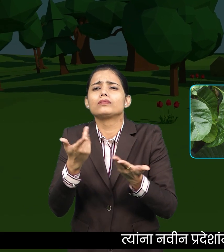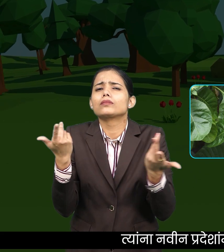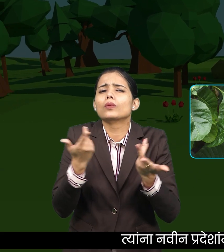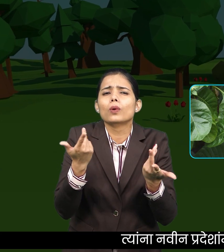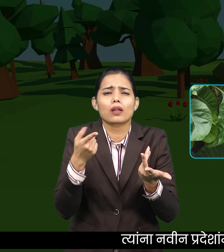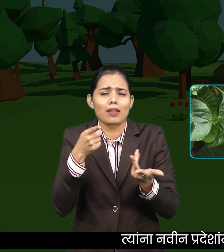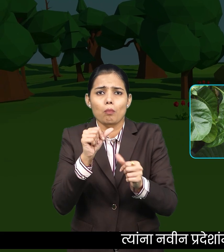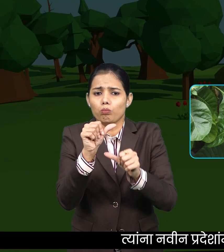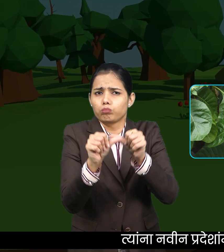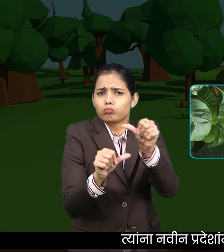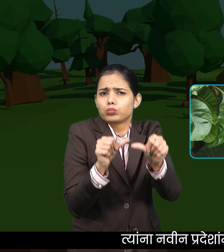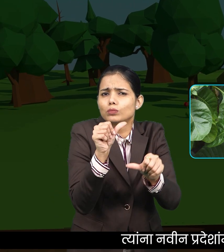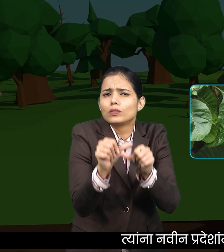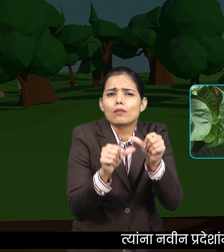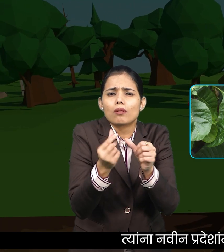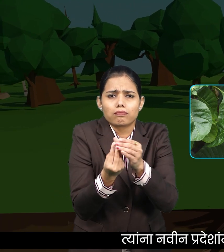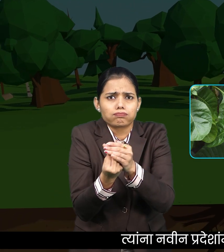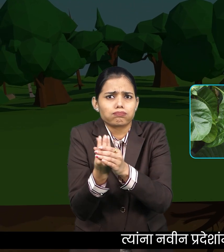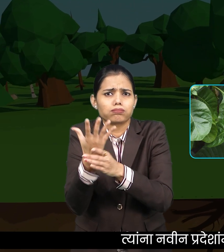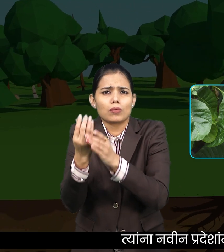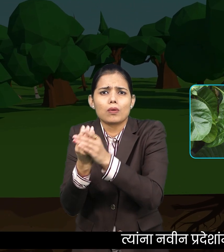त्यांना नवीन प्रदेशांमध्ये